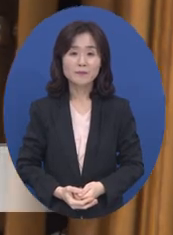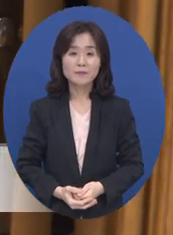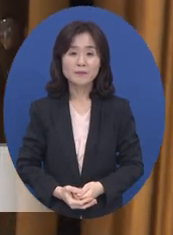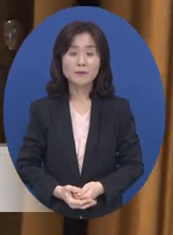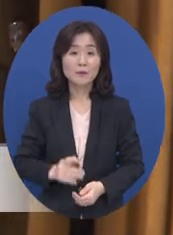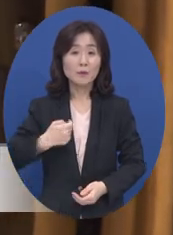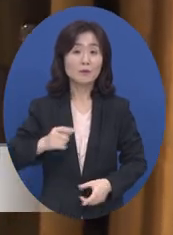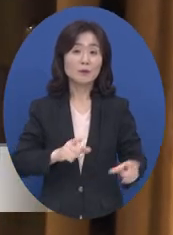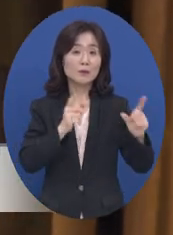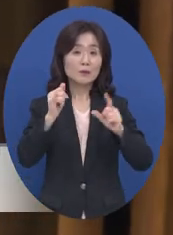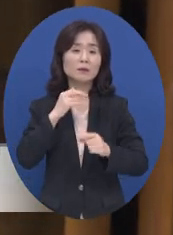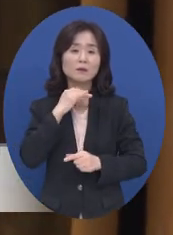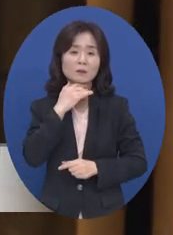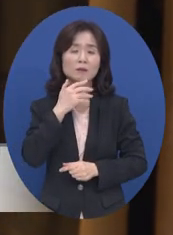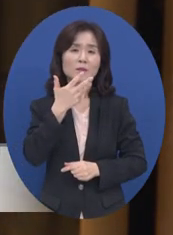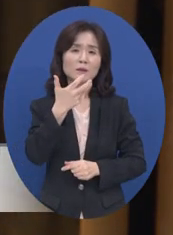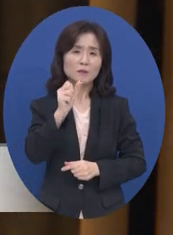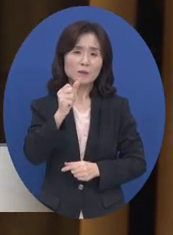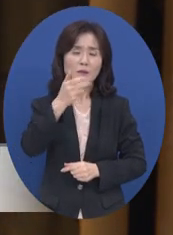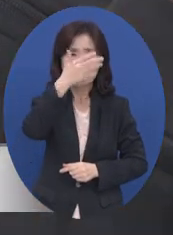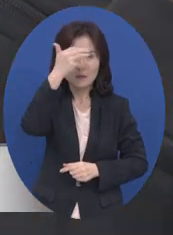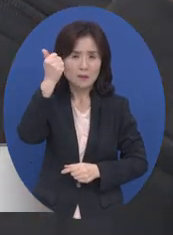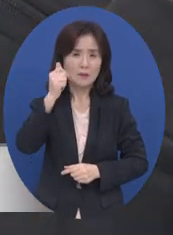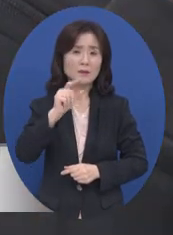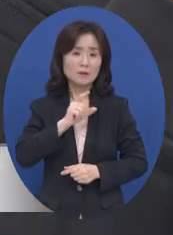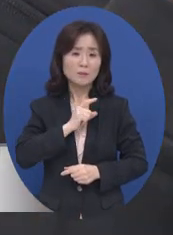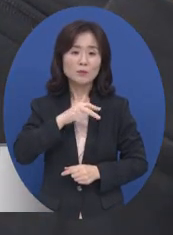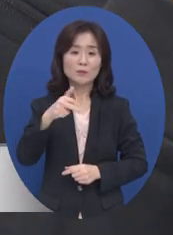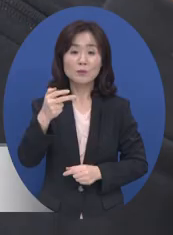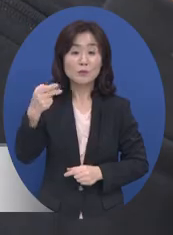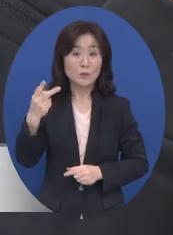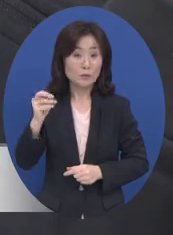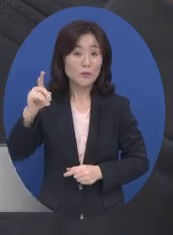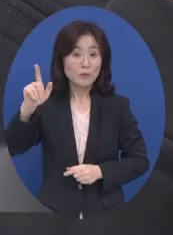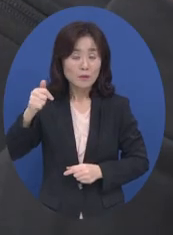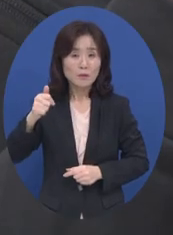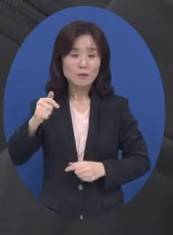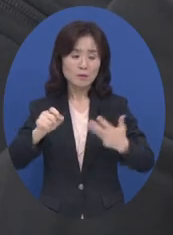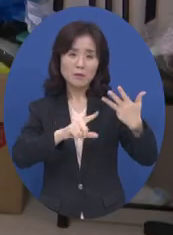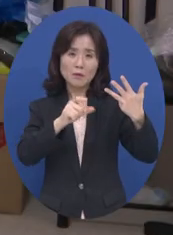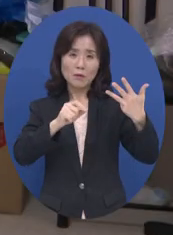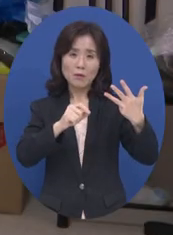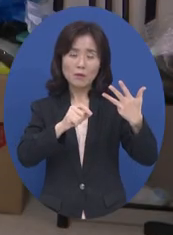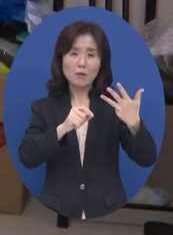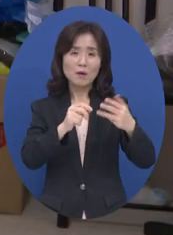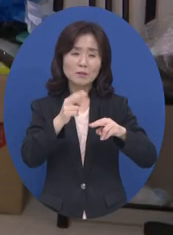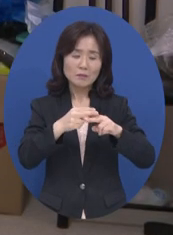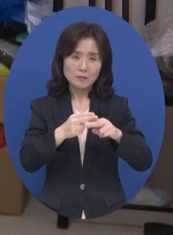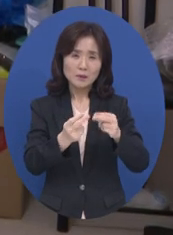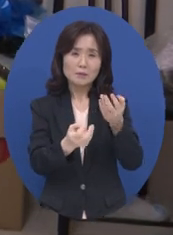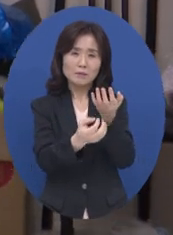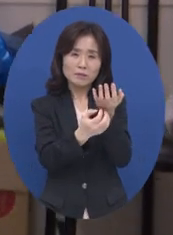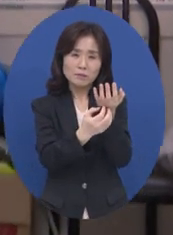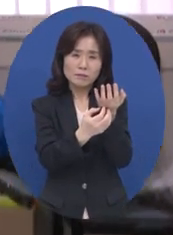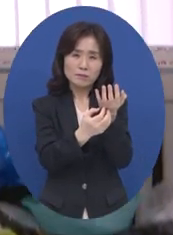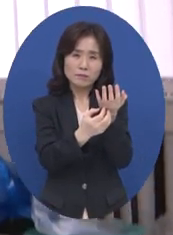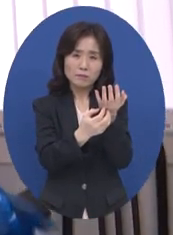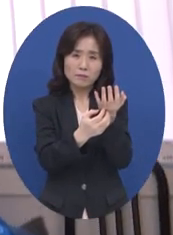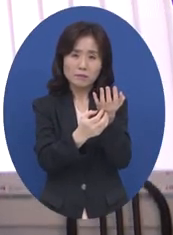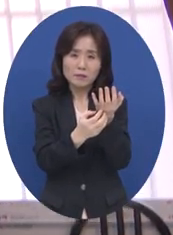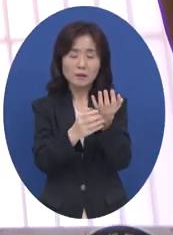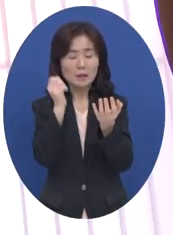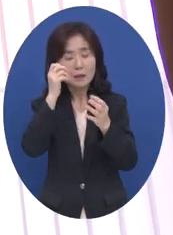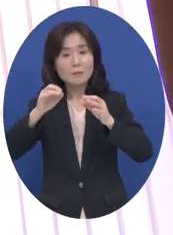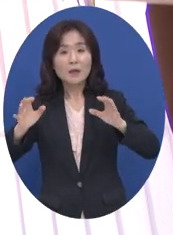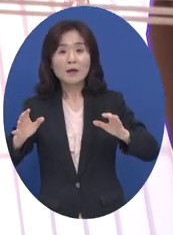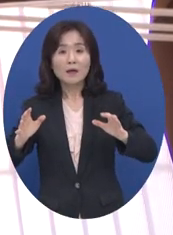홀로사는 패스 보세 조동석 할아버지 지난 8월 가스불에 음식물을 올려놓고 안방에서 잠깐 잠이 들었습니다